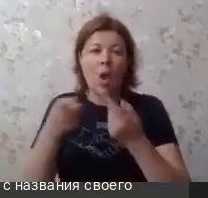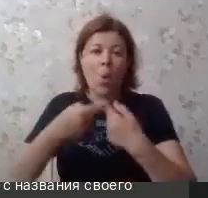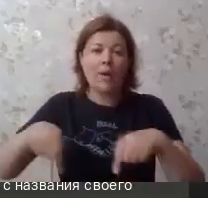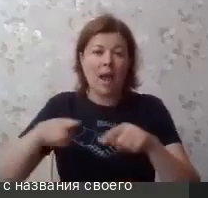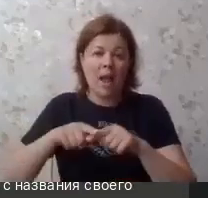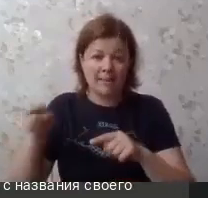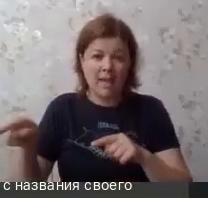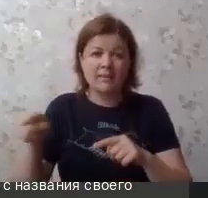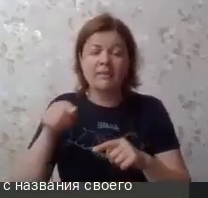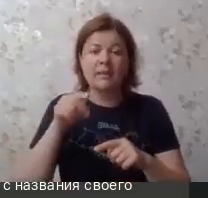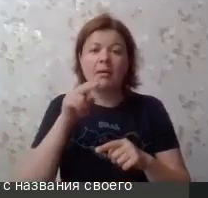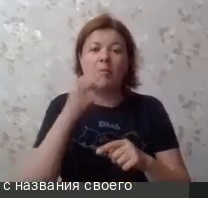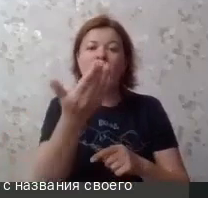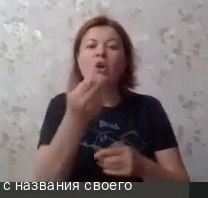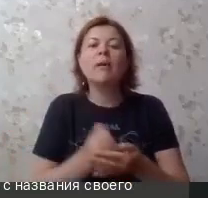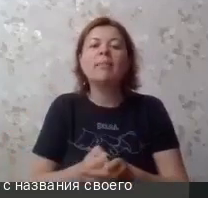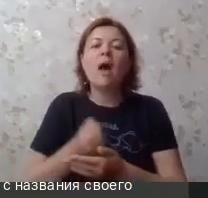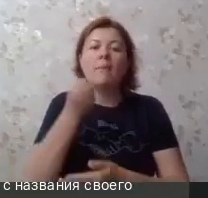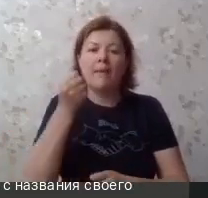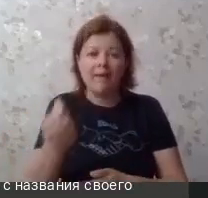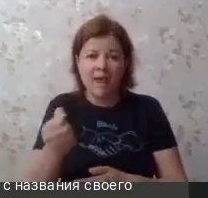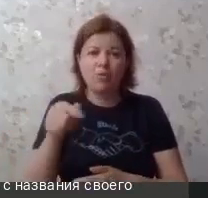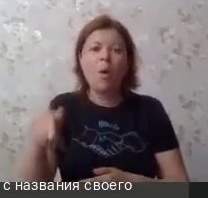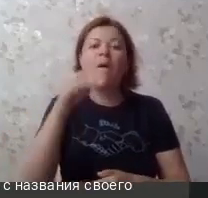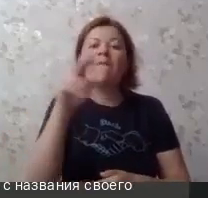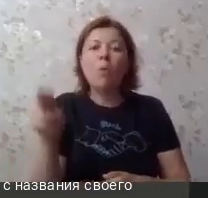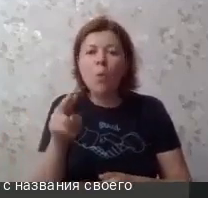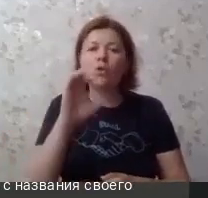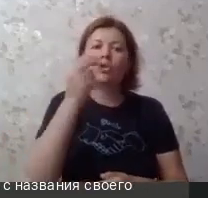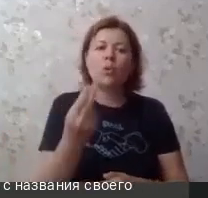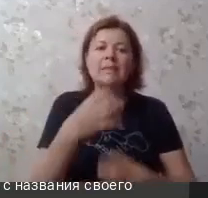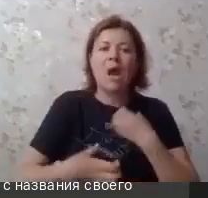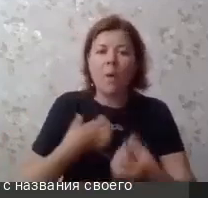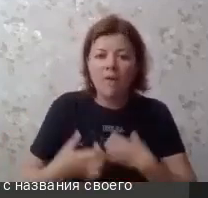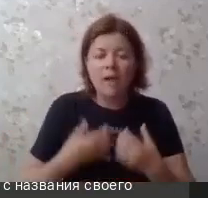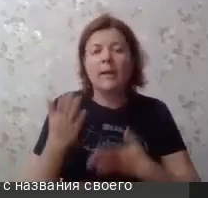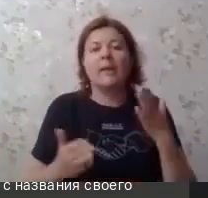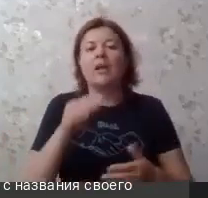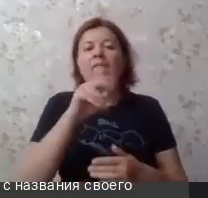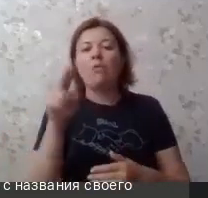организации, да, по направлению фонд социального страхования или соцзащиты,